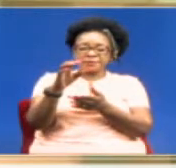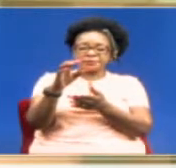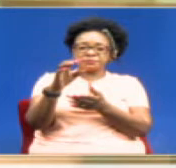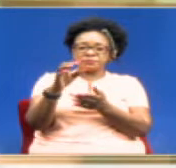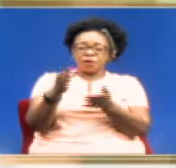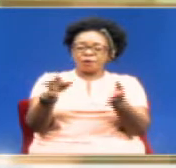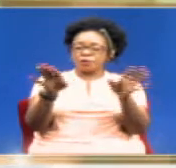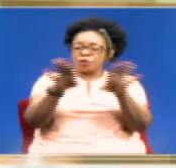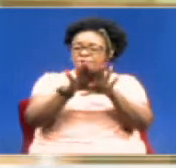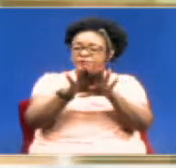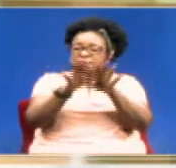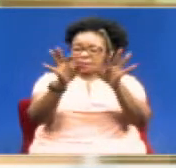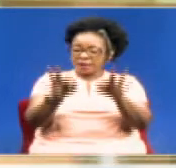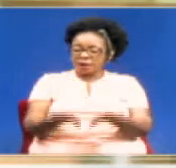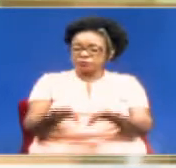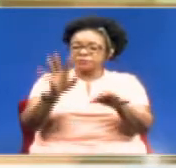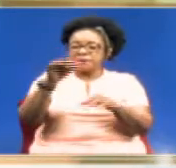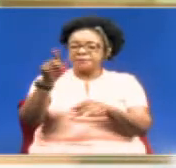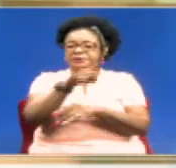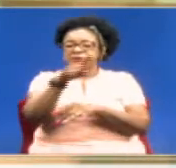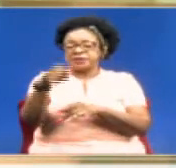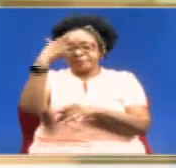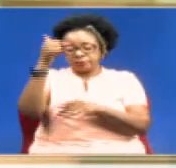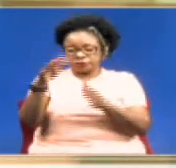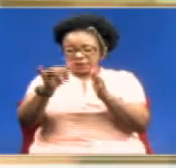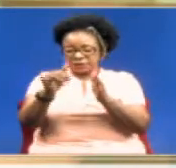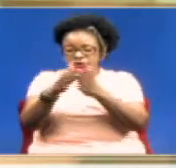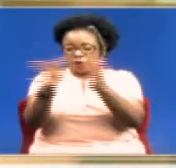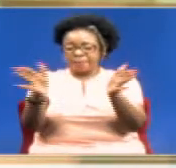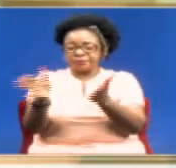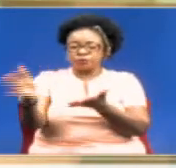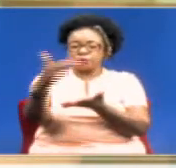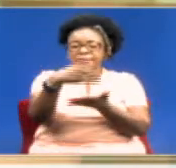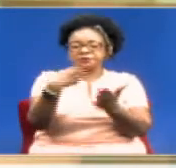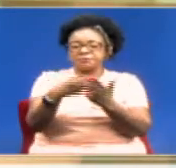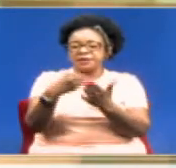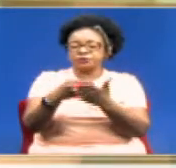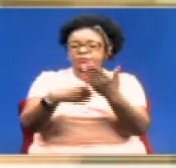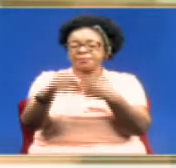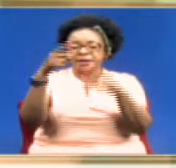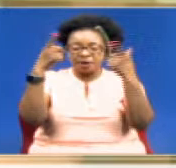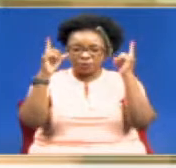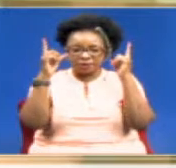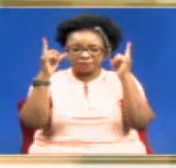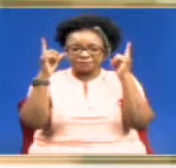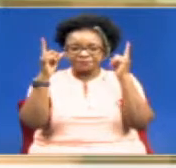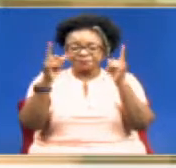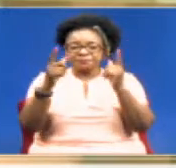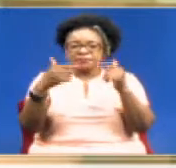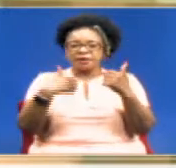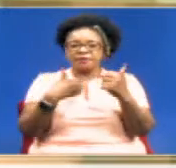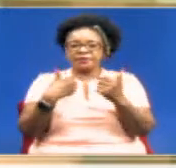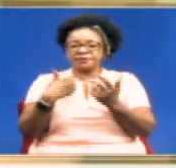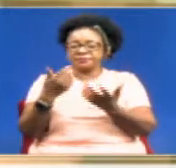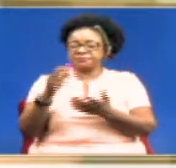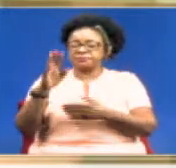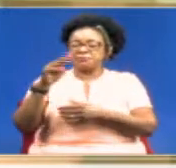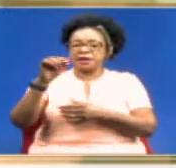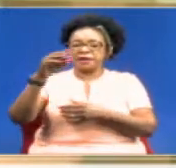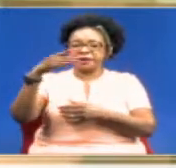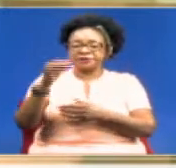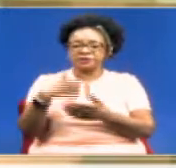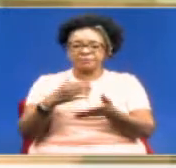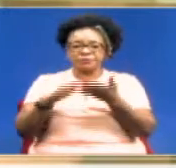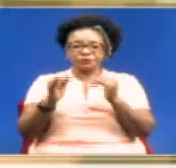kimakosa, kwani ilifunguliwa mahususi kwa kusanya hela za kulipa mahari. Tumpate sasa mwanahabari wetu Margaret Kimathi